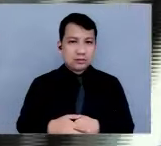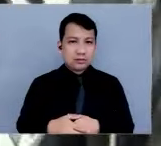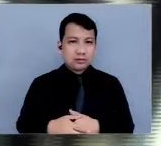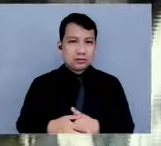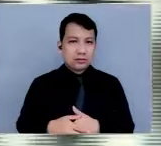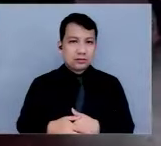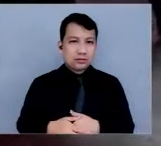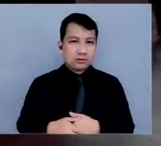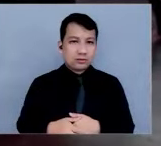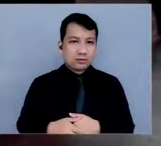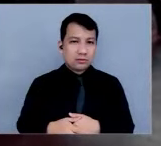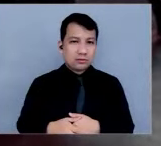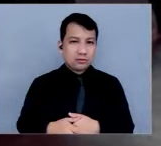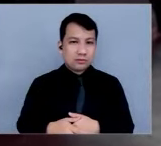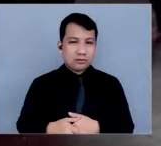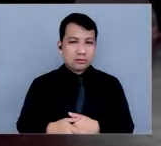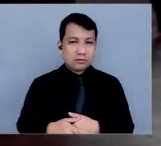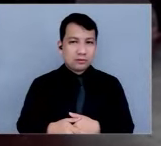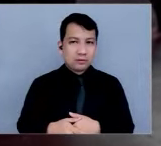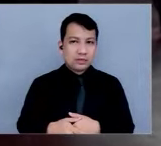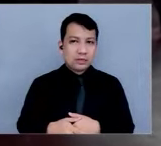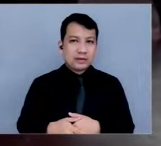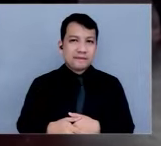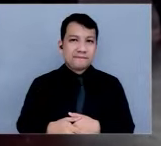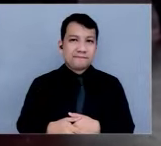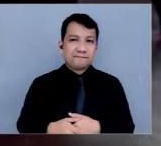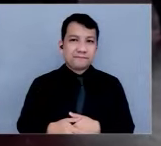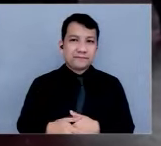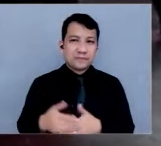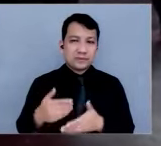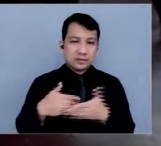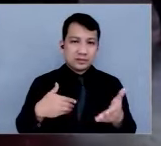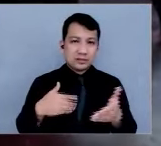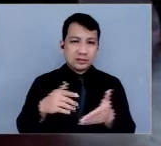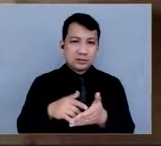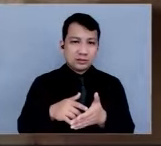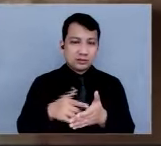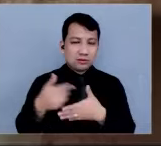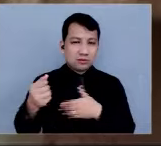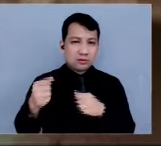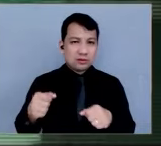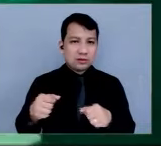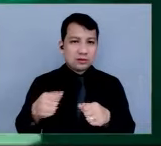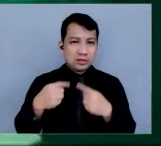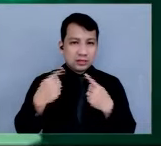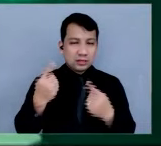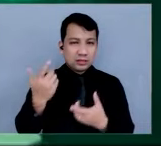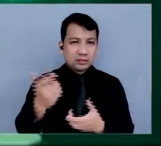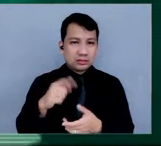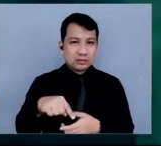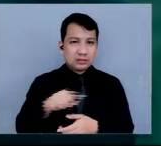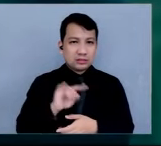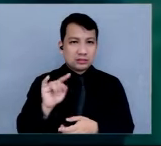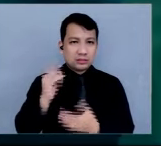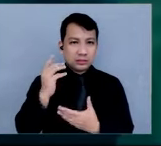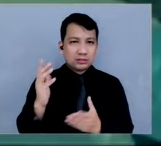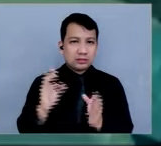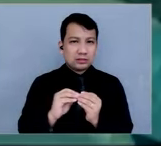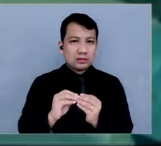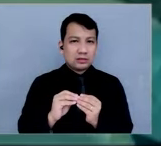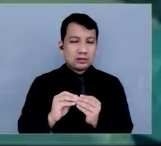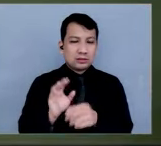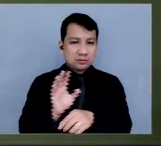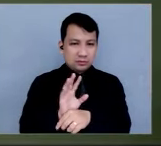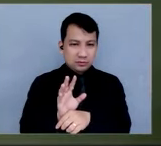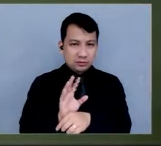sige na nga, change topic. Bago umalis si Barbie, nakipagtsikahan din naman siya sa press. Pero para sa pelikula niyang How